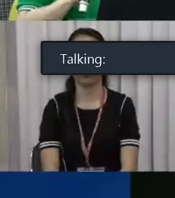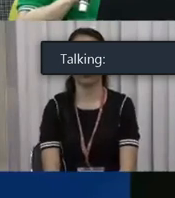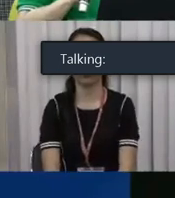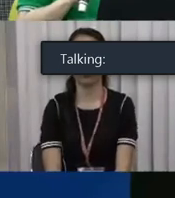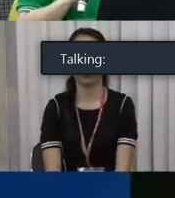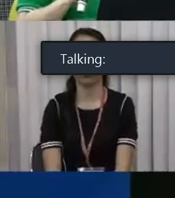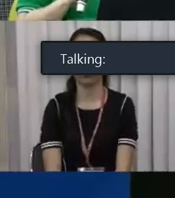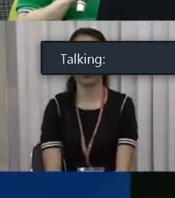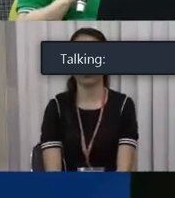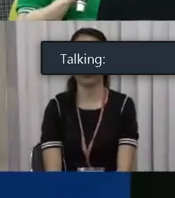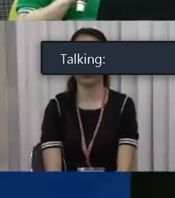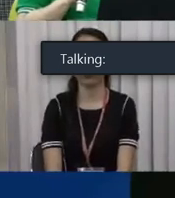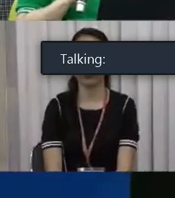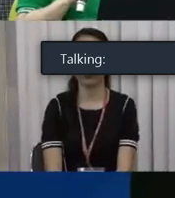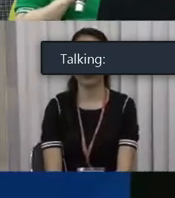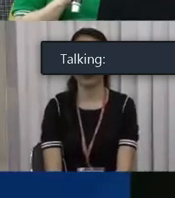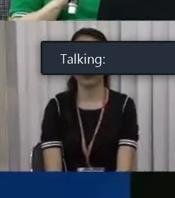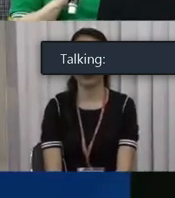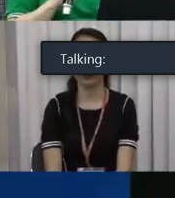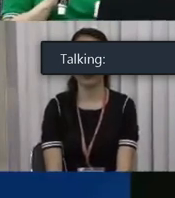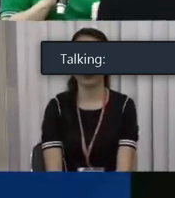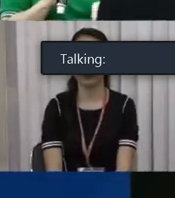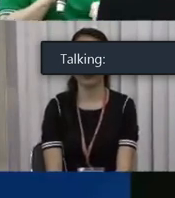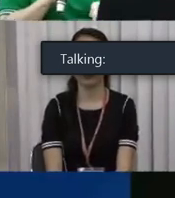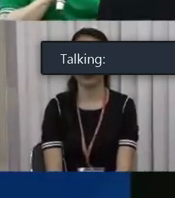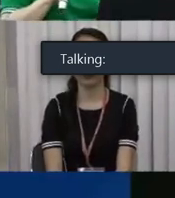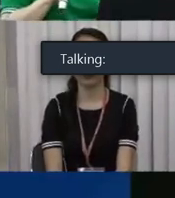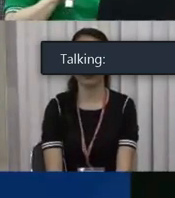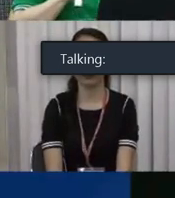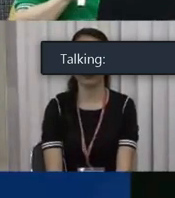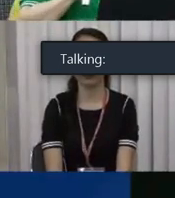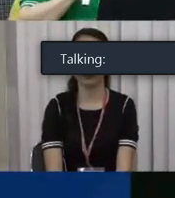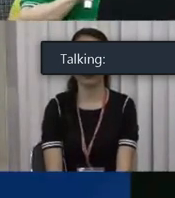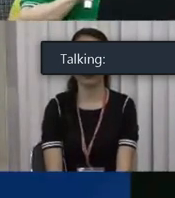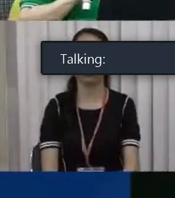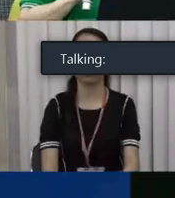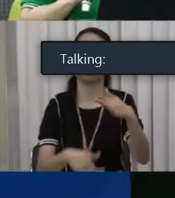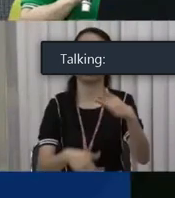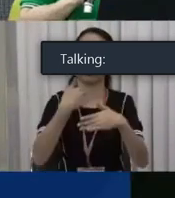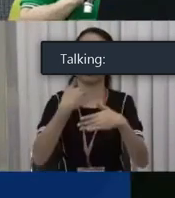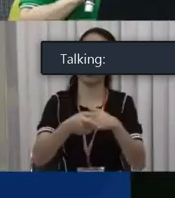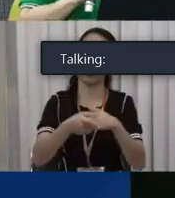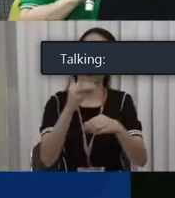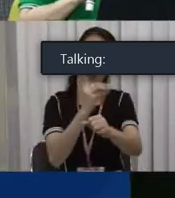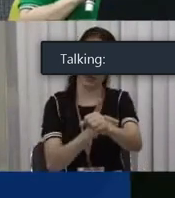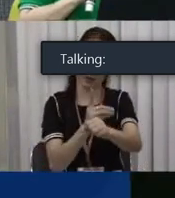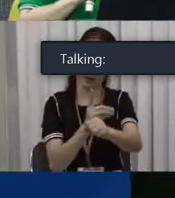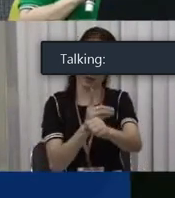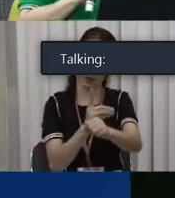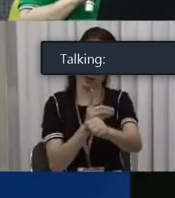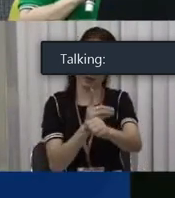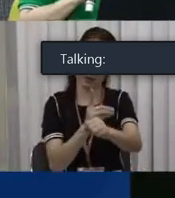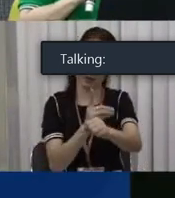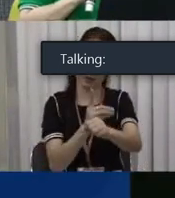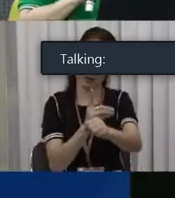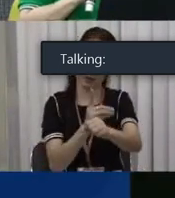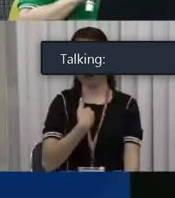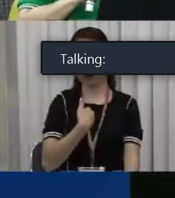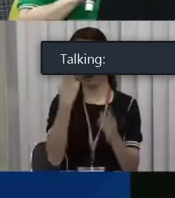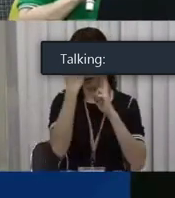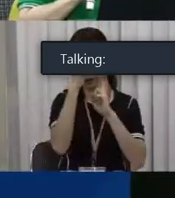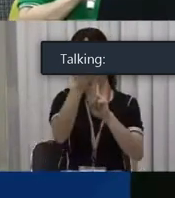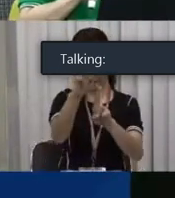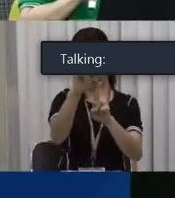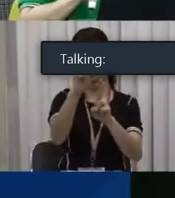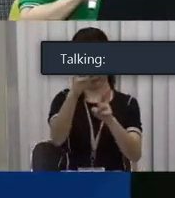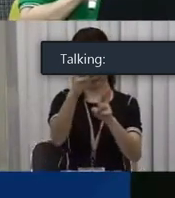of. So humble, dili ko no maghambog. Next, develop